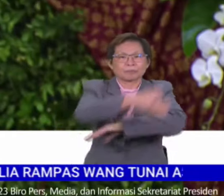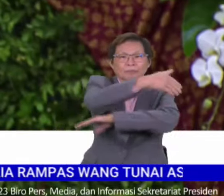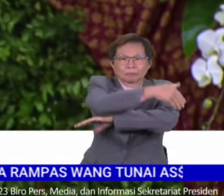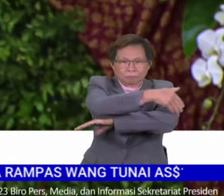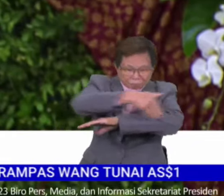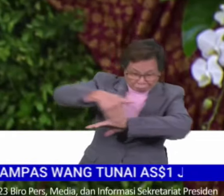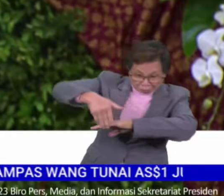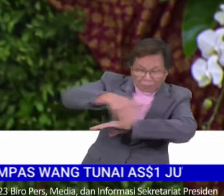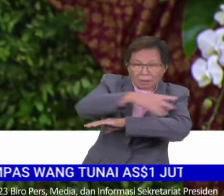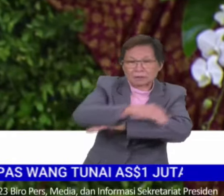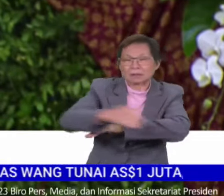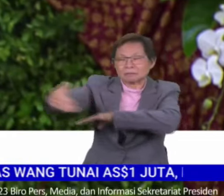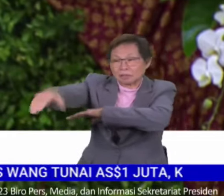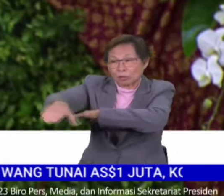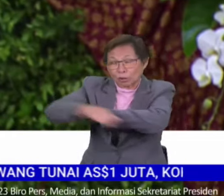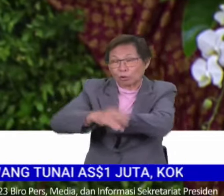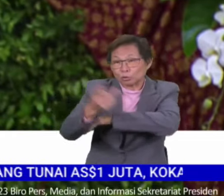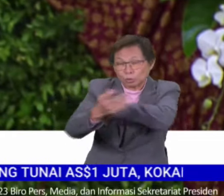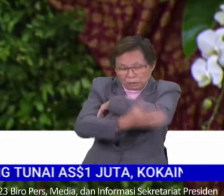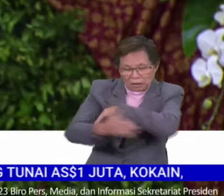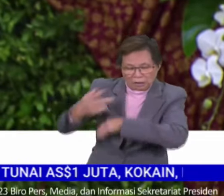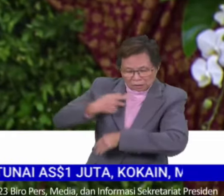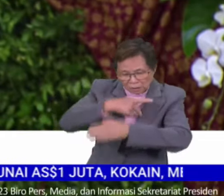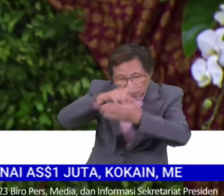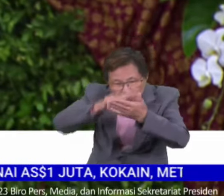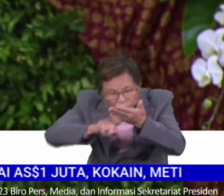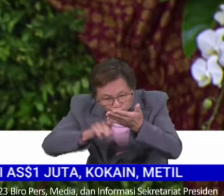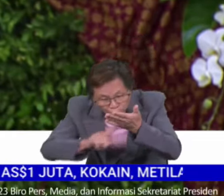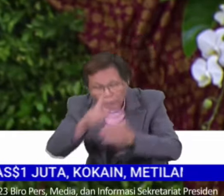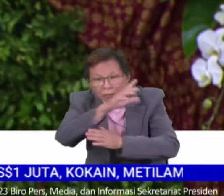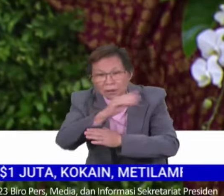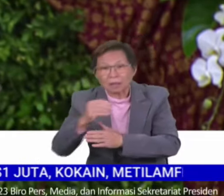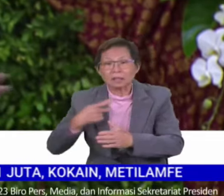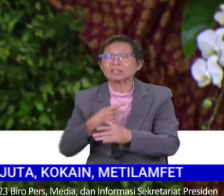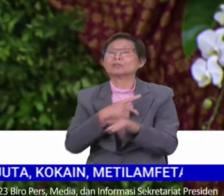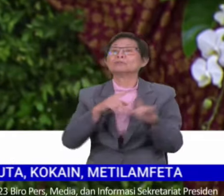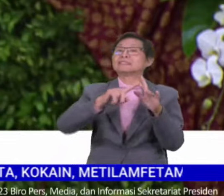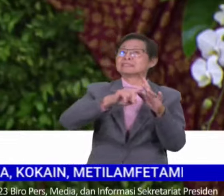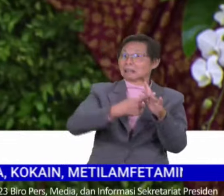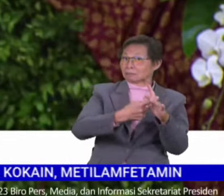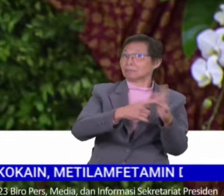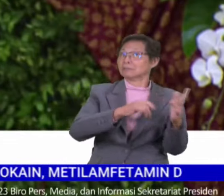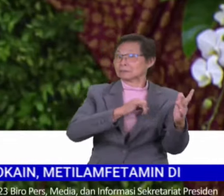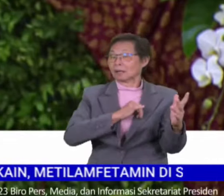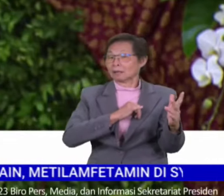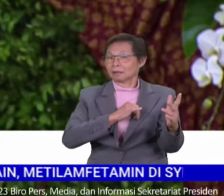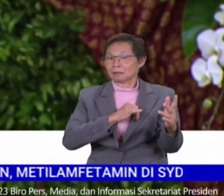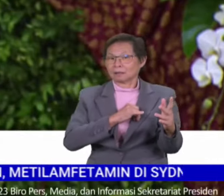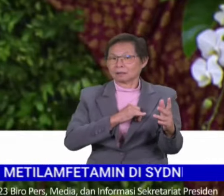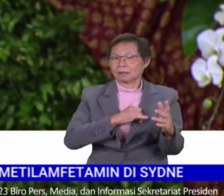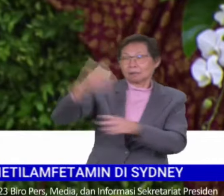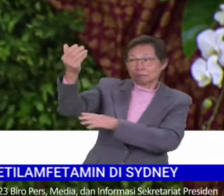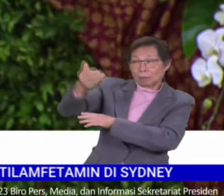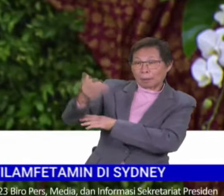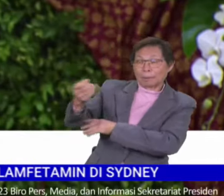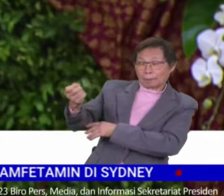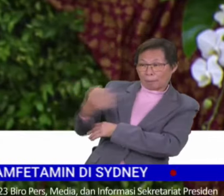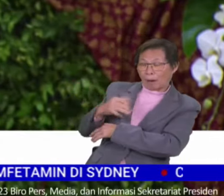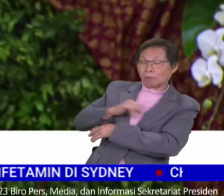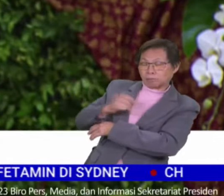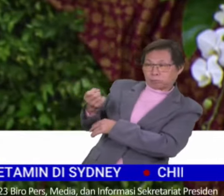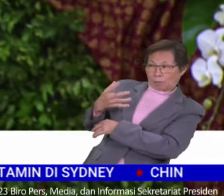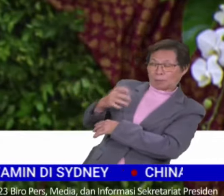sebagainya tentunya kita akan teliti dan laksanakan. Saya dari taklimat yang saya